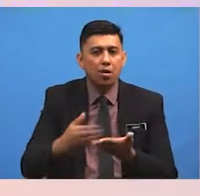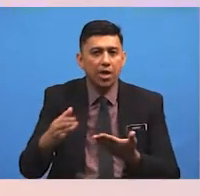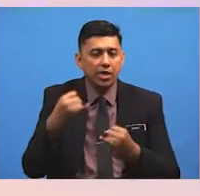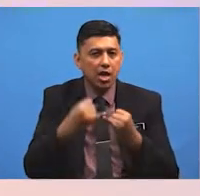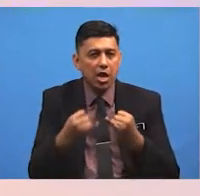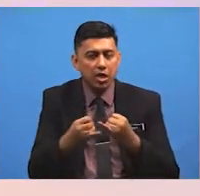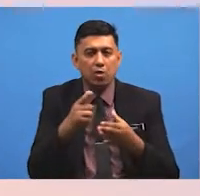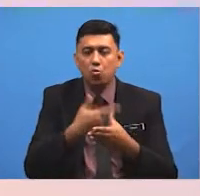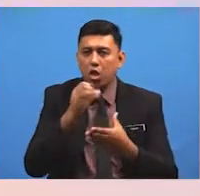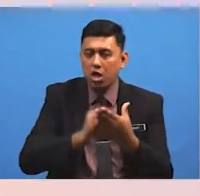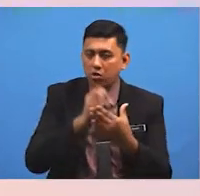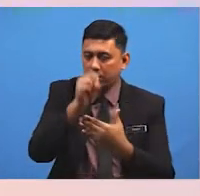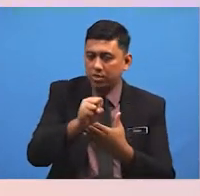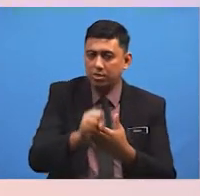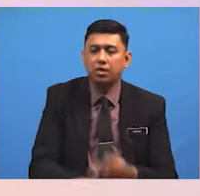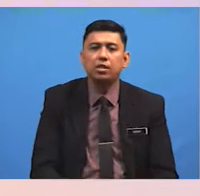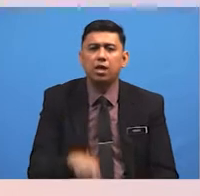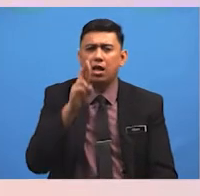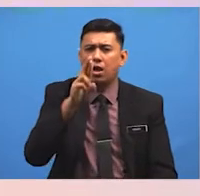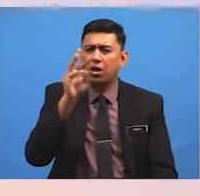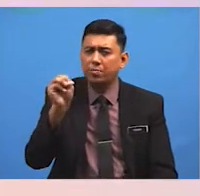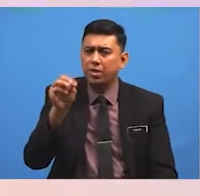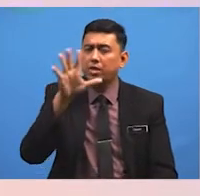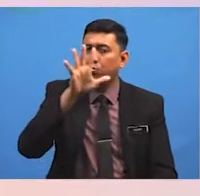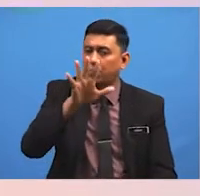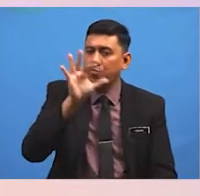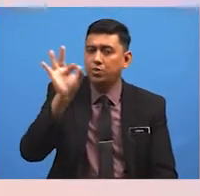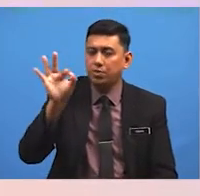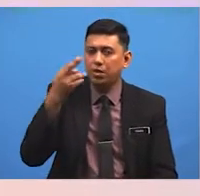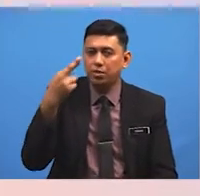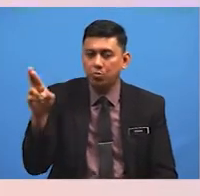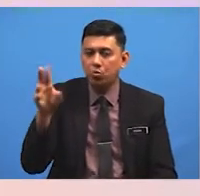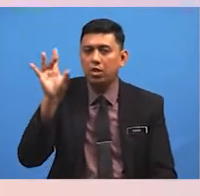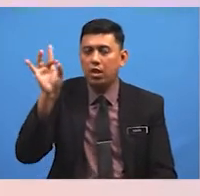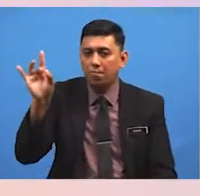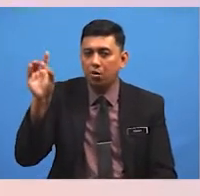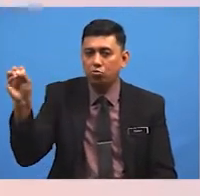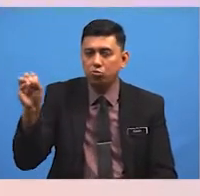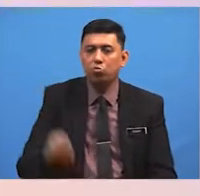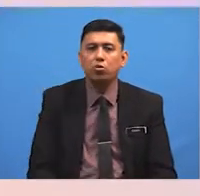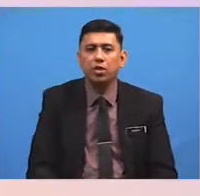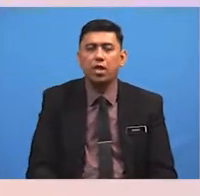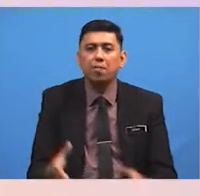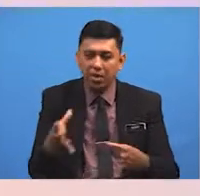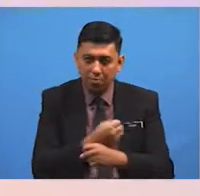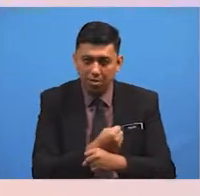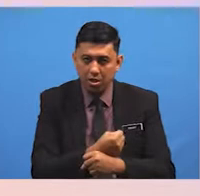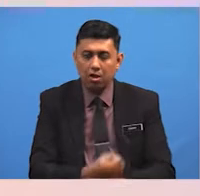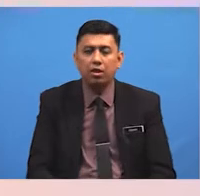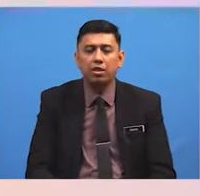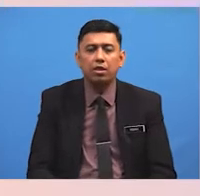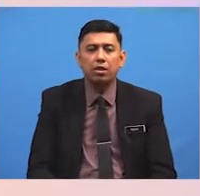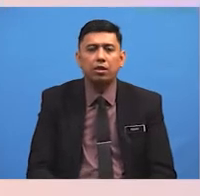akhir bulan ogos bule gila rm50 9080 ini diperoleh dengan